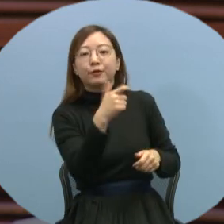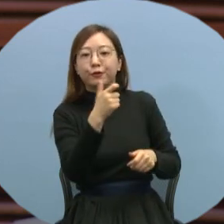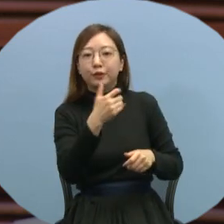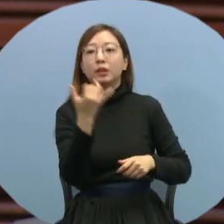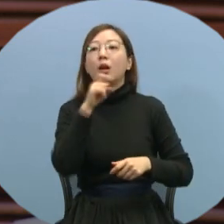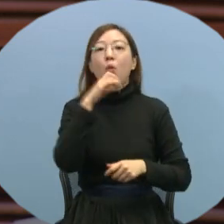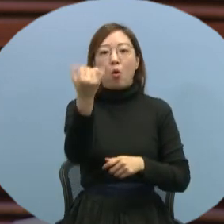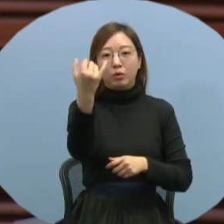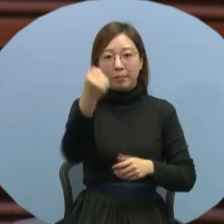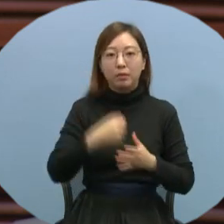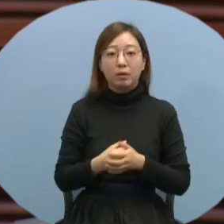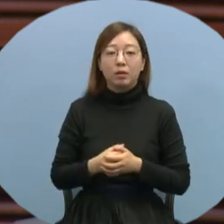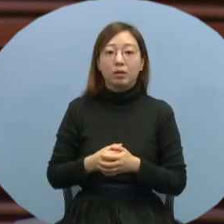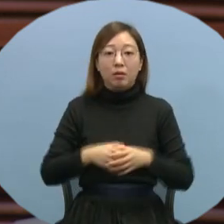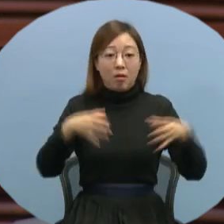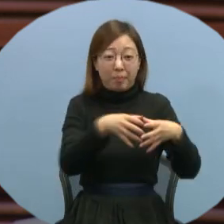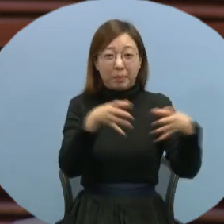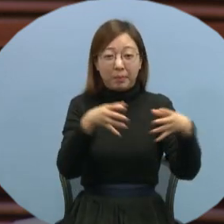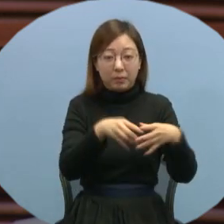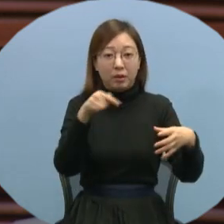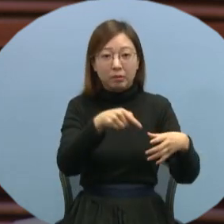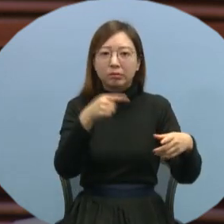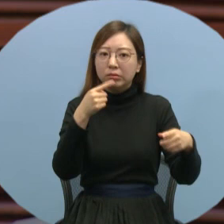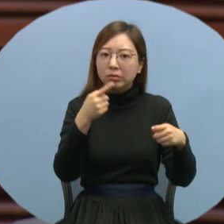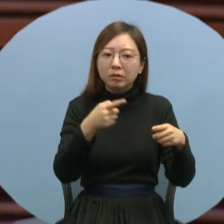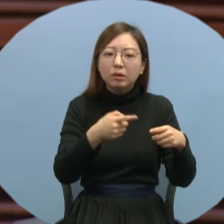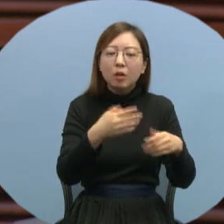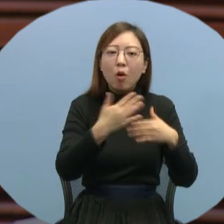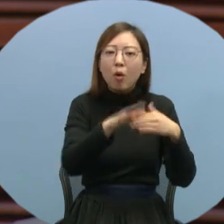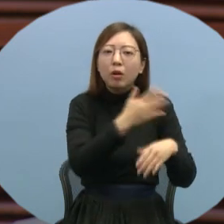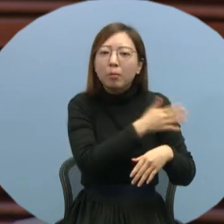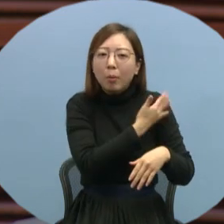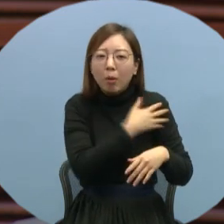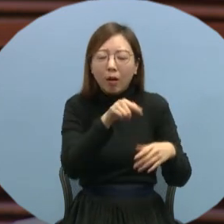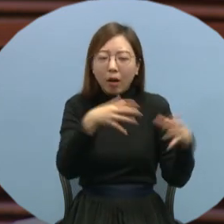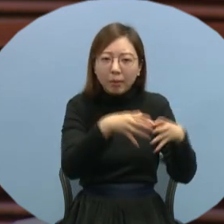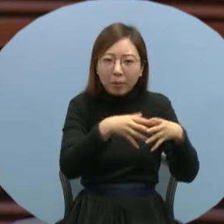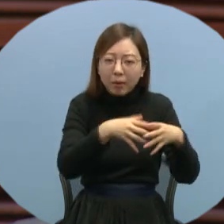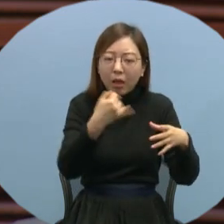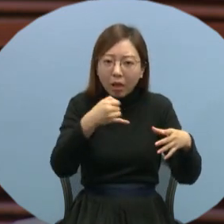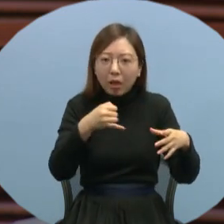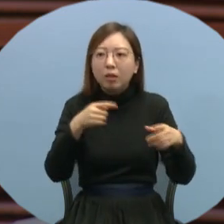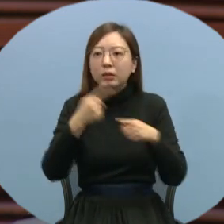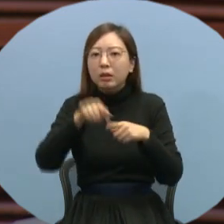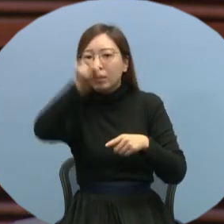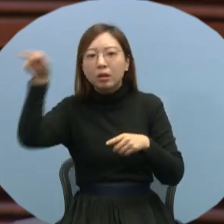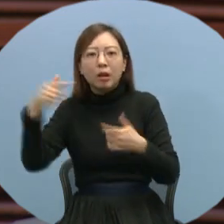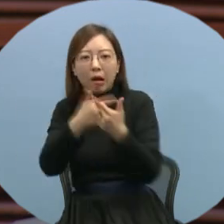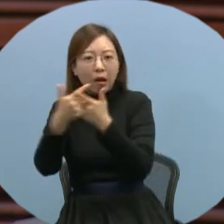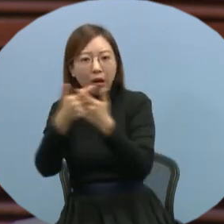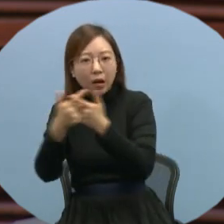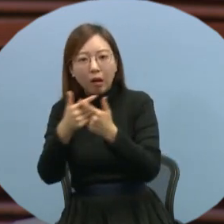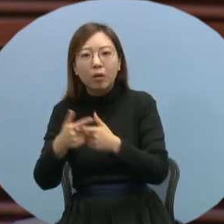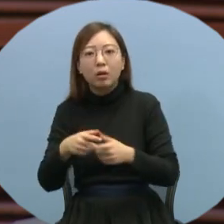在公眾地方聚集，這個建議本身可以說是頗具爭議，而需涉及的法律修訂